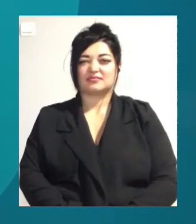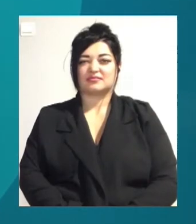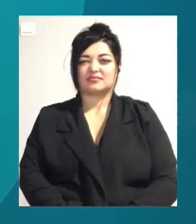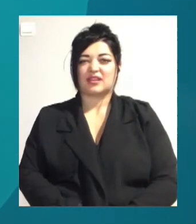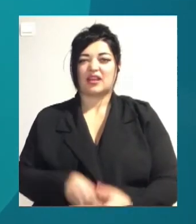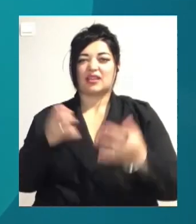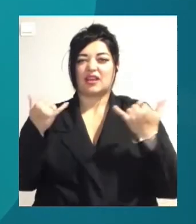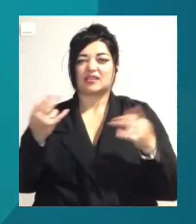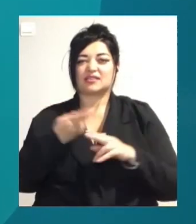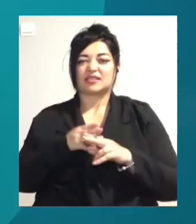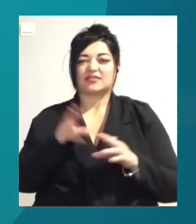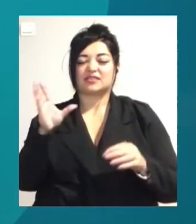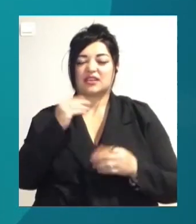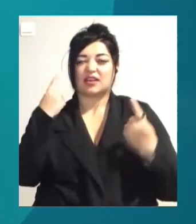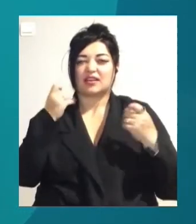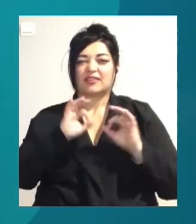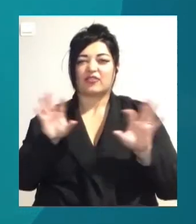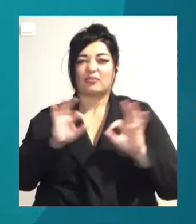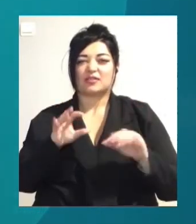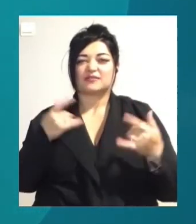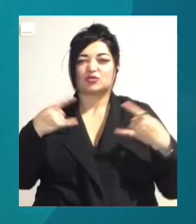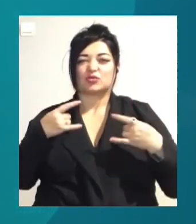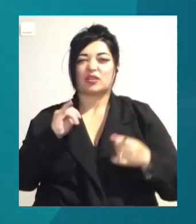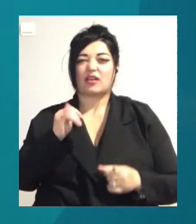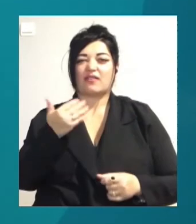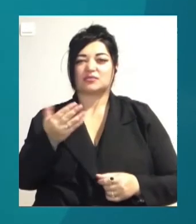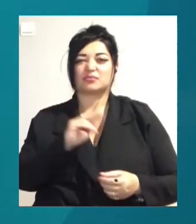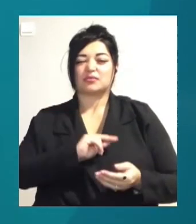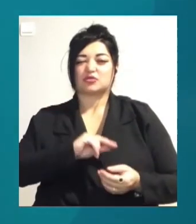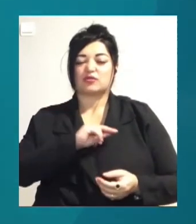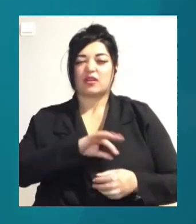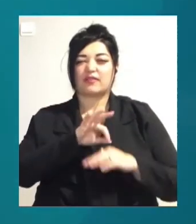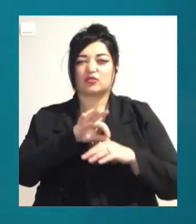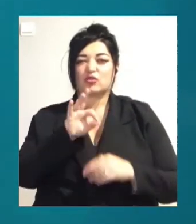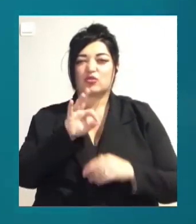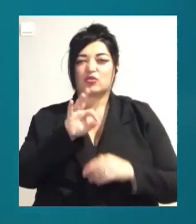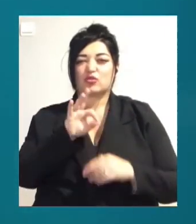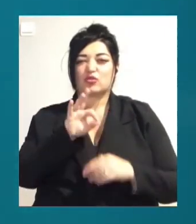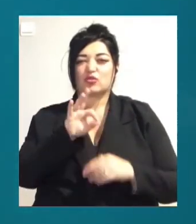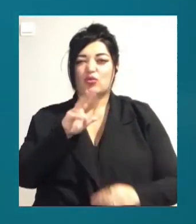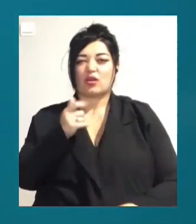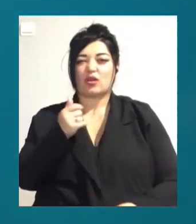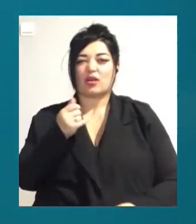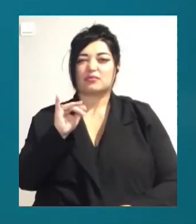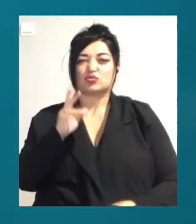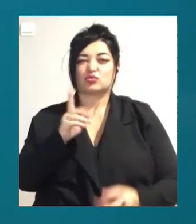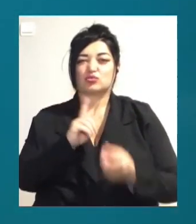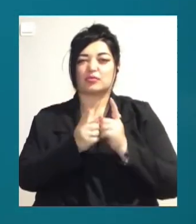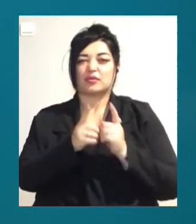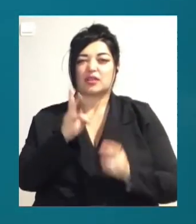Наразі це вся інформація. В студії для вас працювала ведуча Ольга Міщук, сортопереклад Наталя Сергєєва.